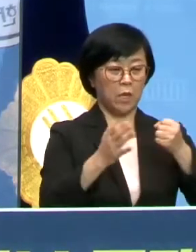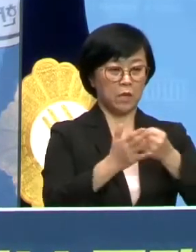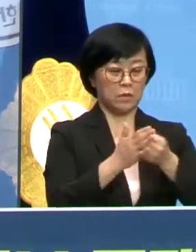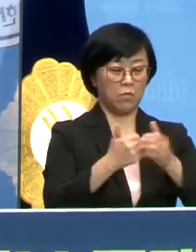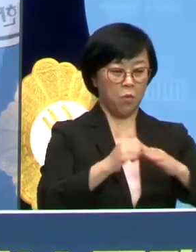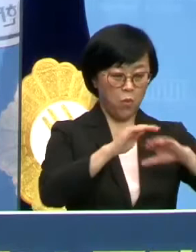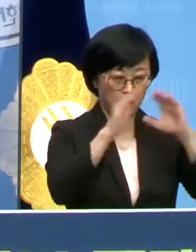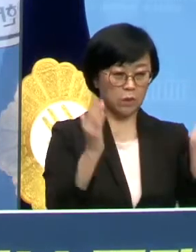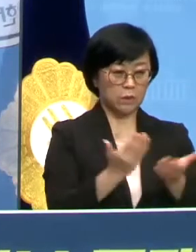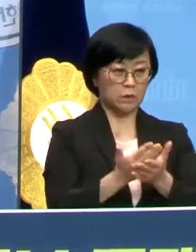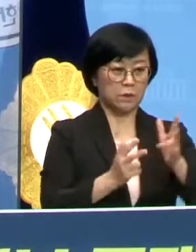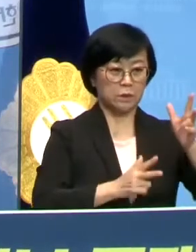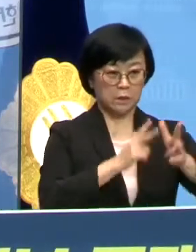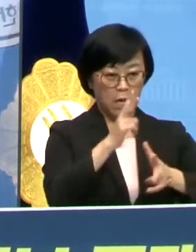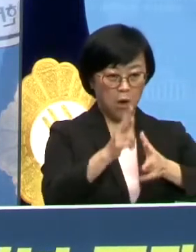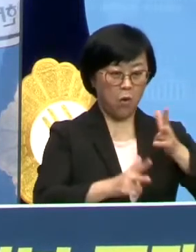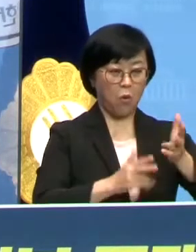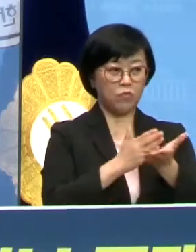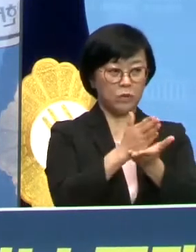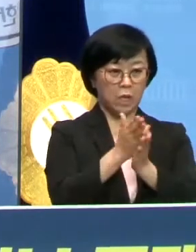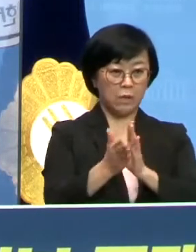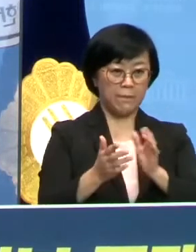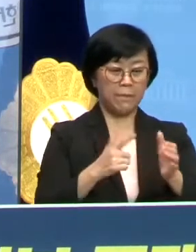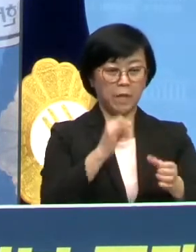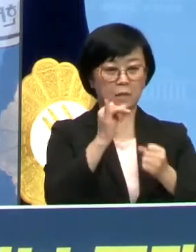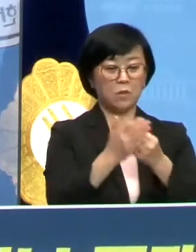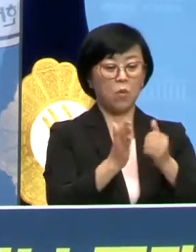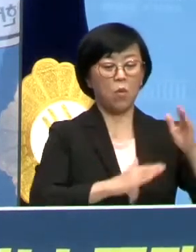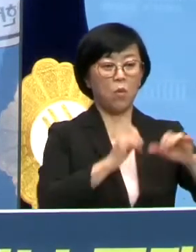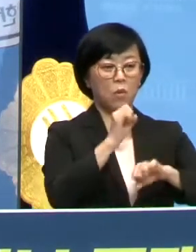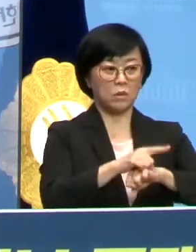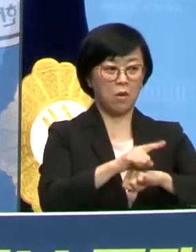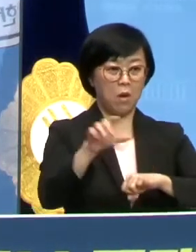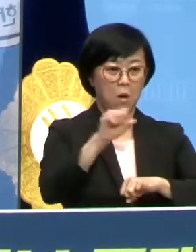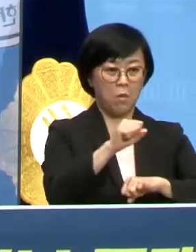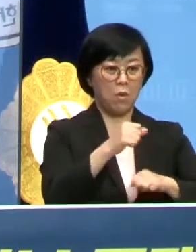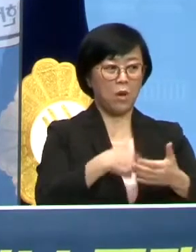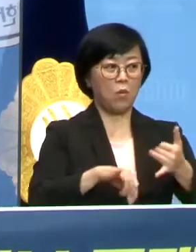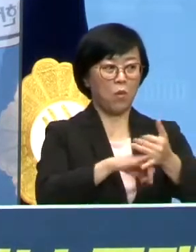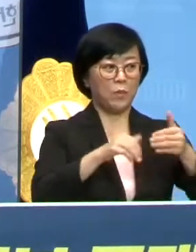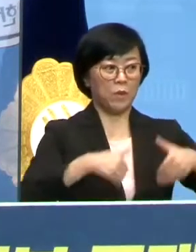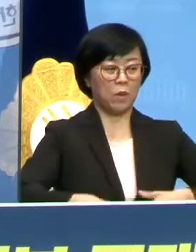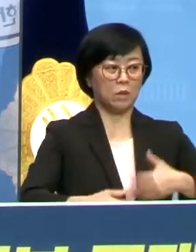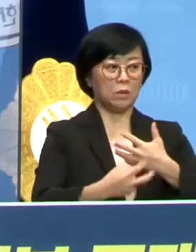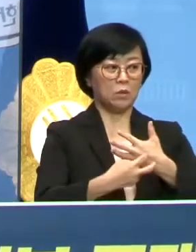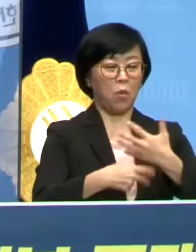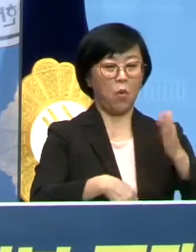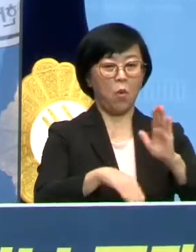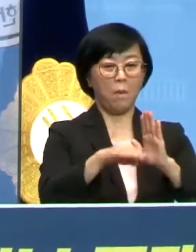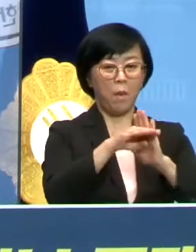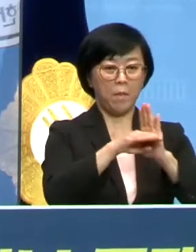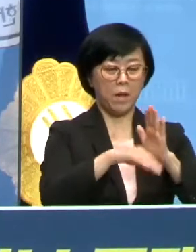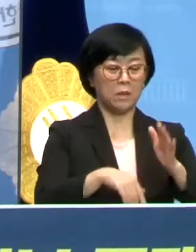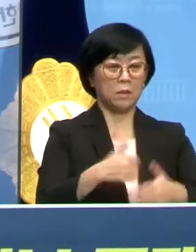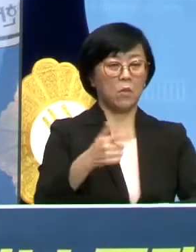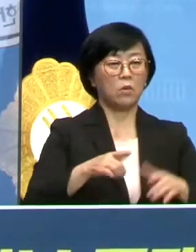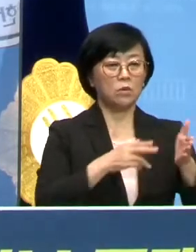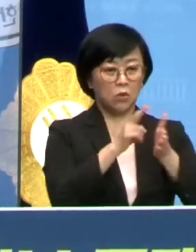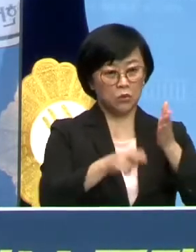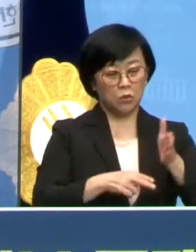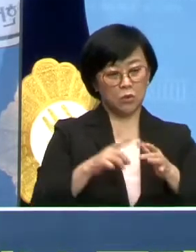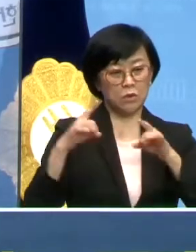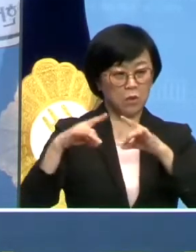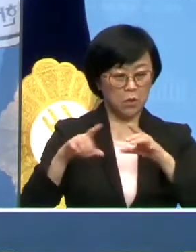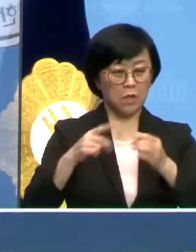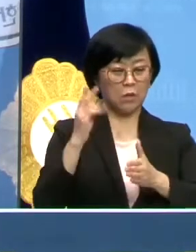조경 할수록 전격 할 수 있도록 하고 있습니다 이는 공공성 확보가 필수 에누리 부분을 포함하여 철도가 쓰 정기 공모